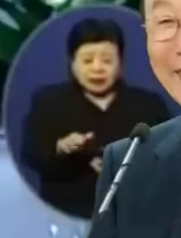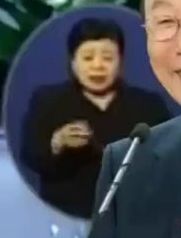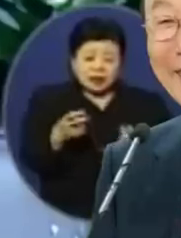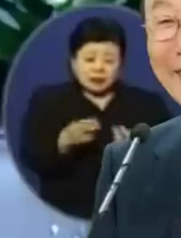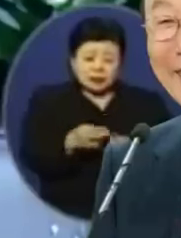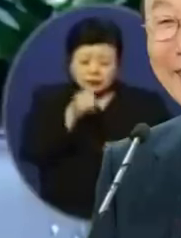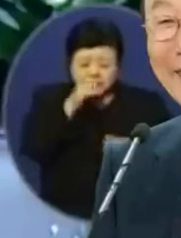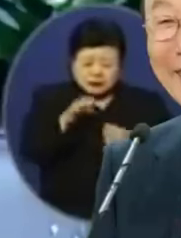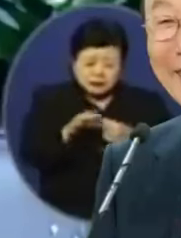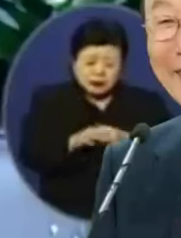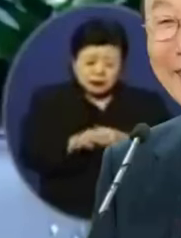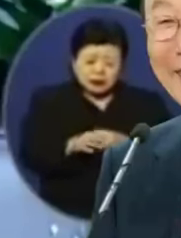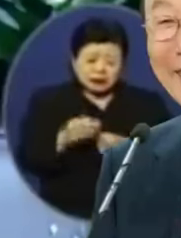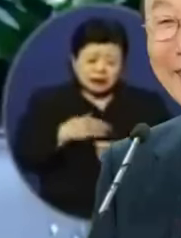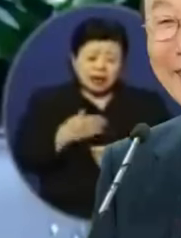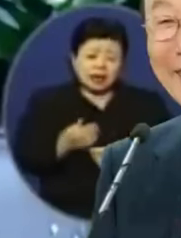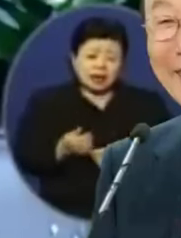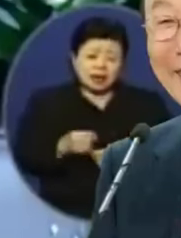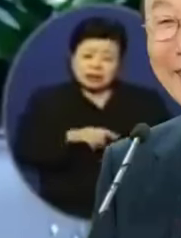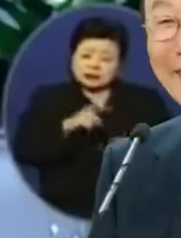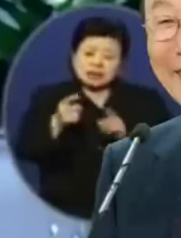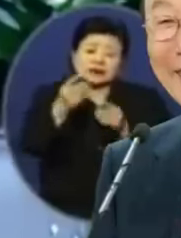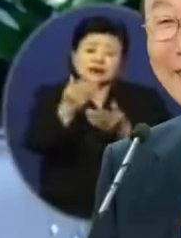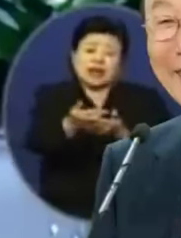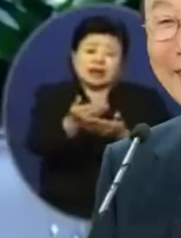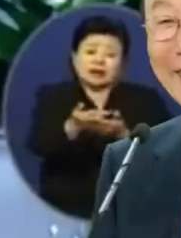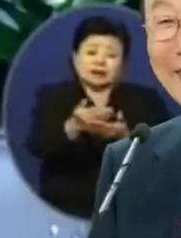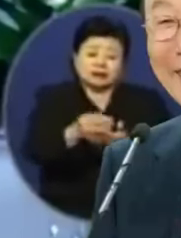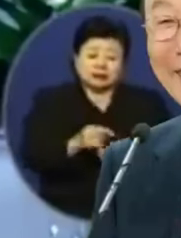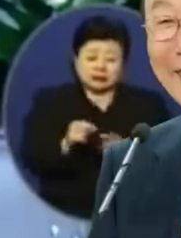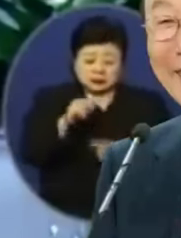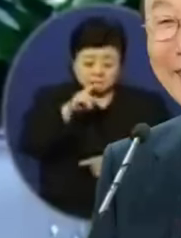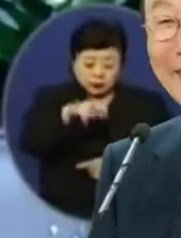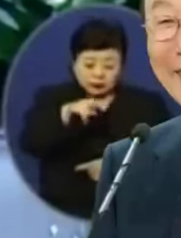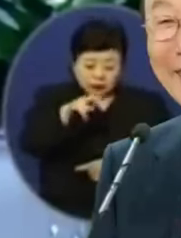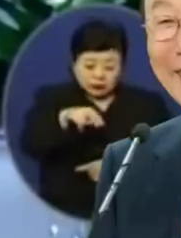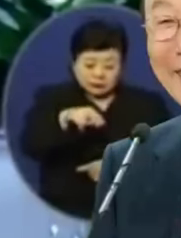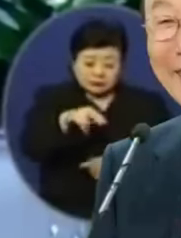방법만 있으면 나를 살려주십시오. 성경에는 보니까